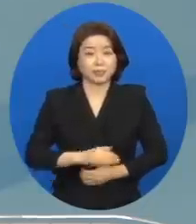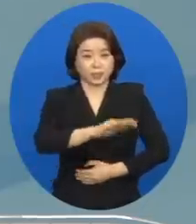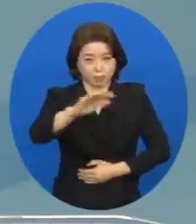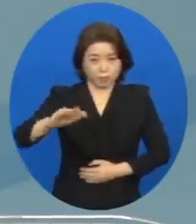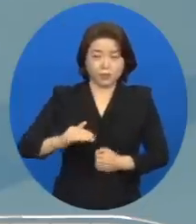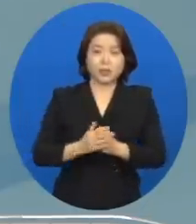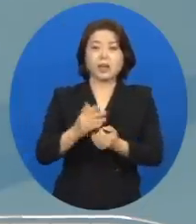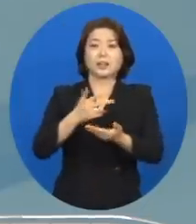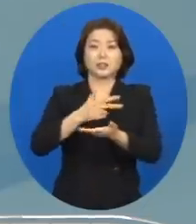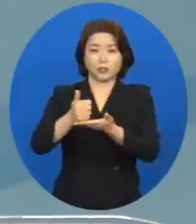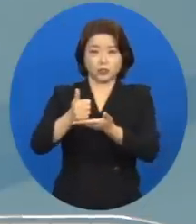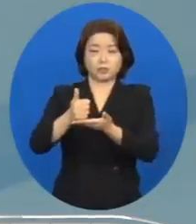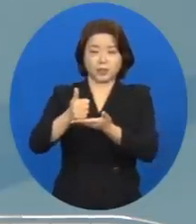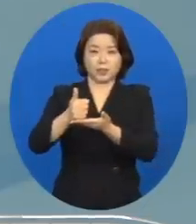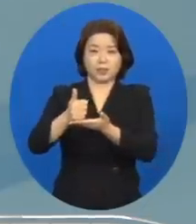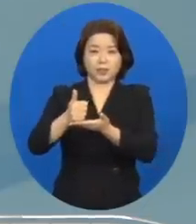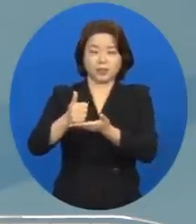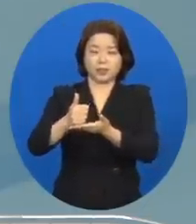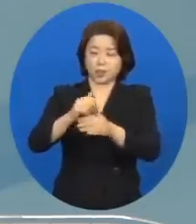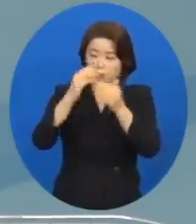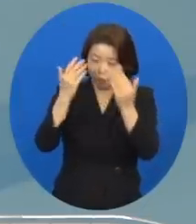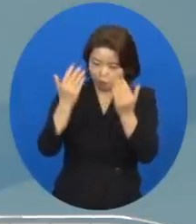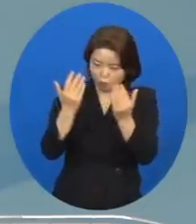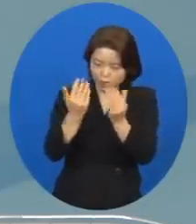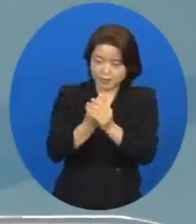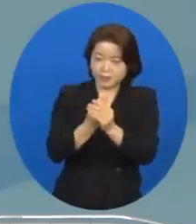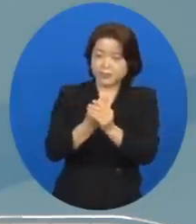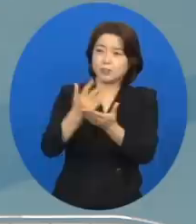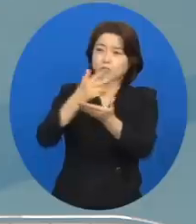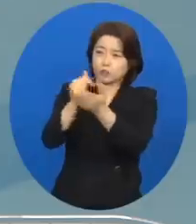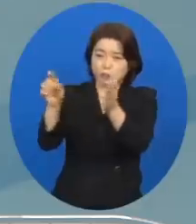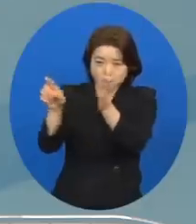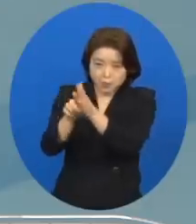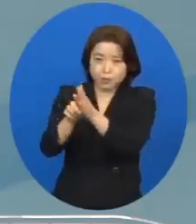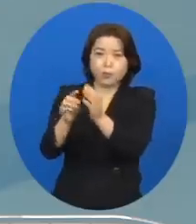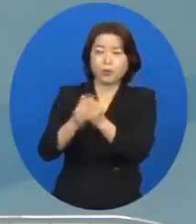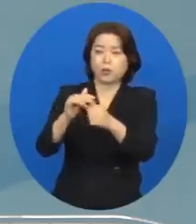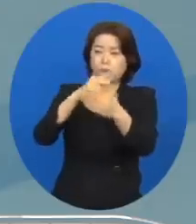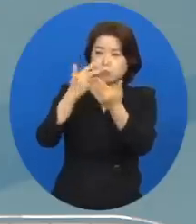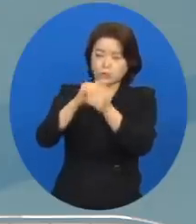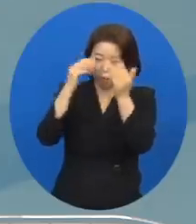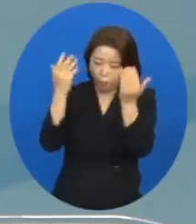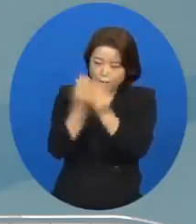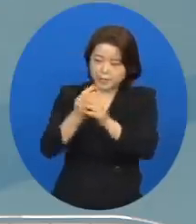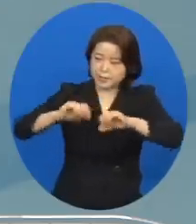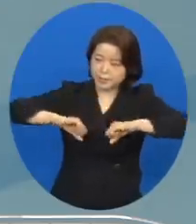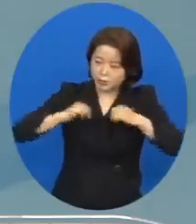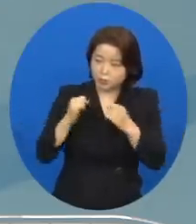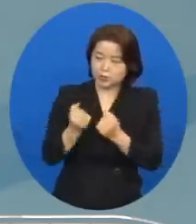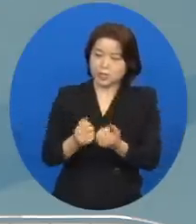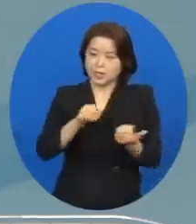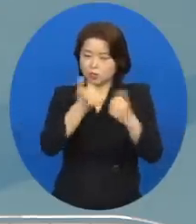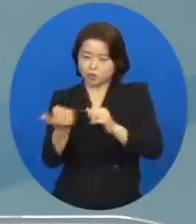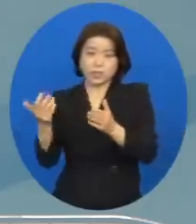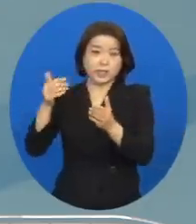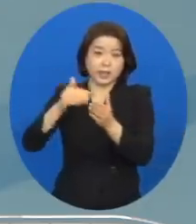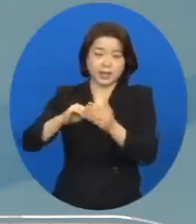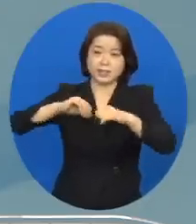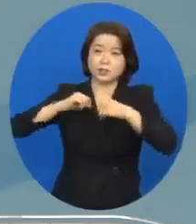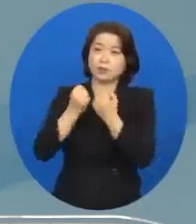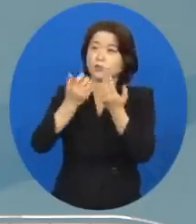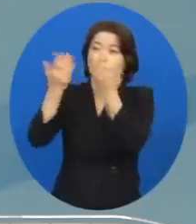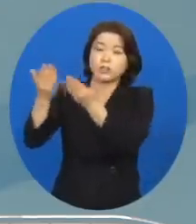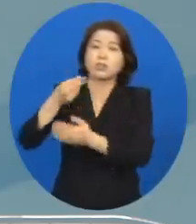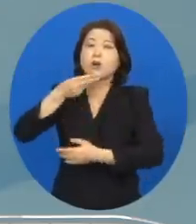우리가 주님께 전적으로 주님을 믿고 주님께 완전한 순종, 죽기까지 순종을 드리지